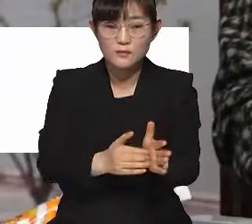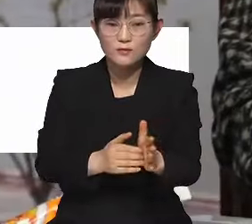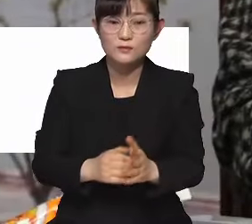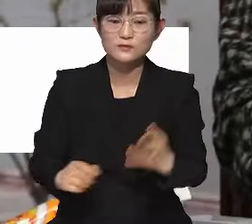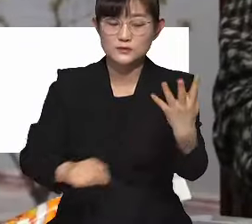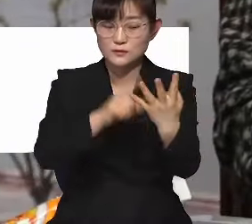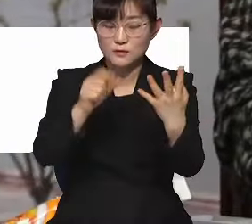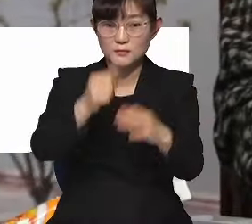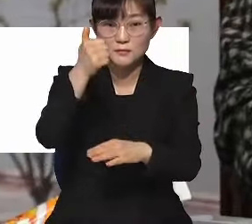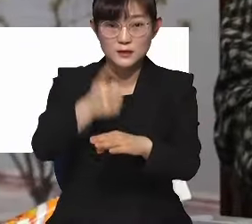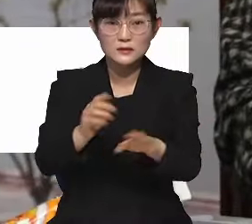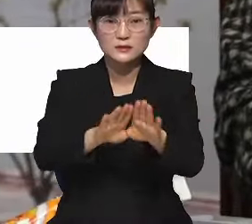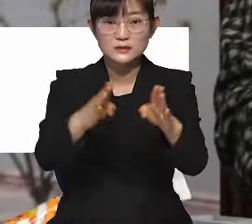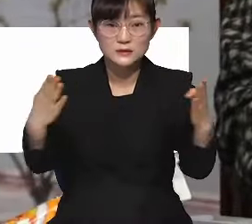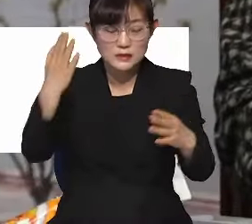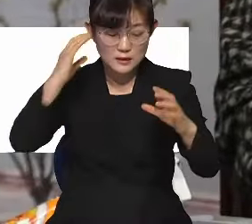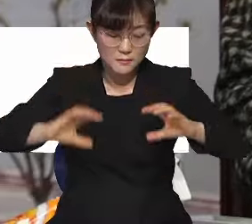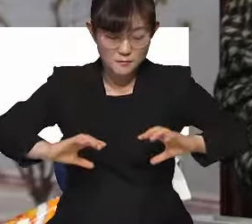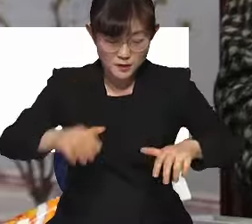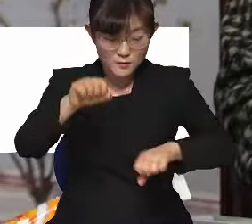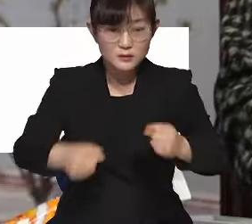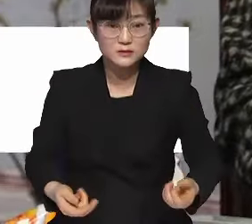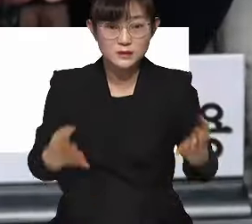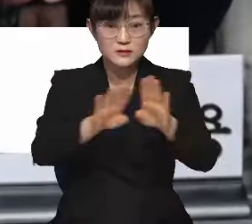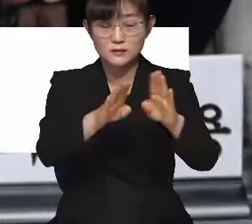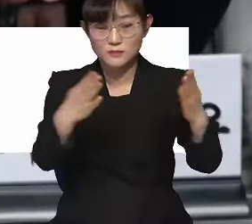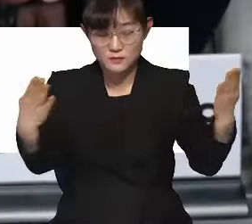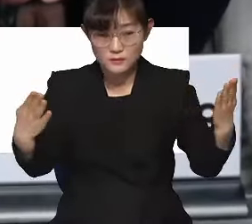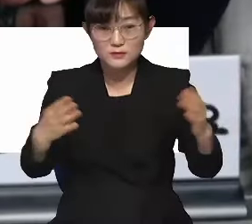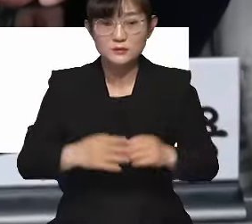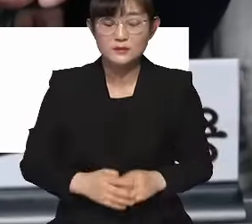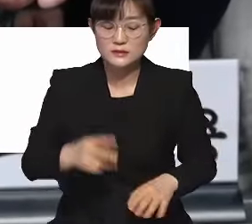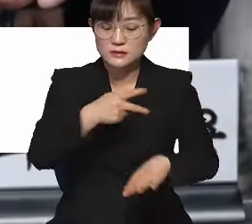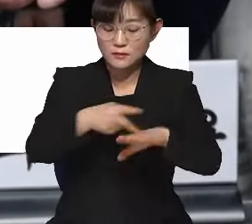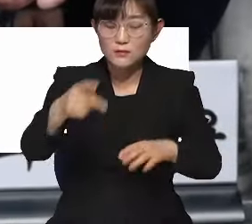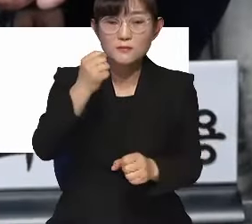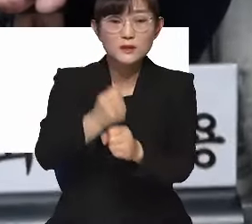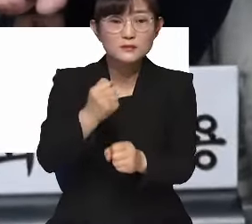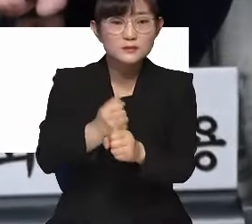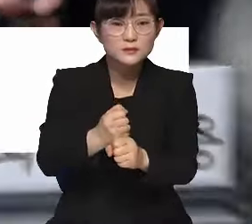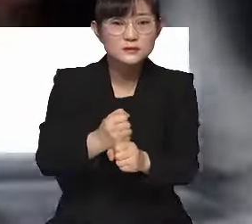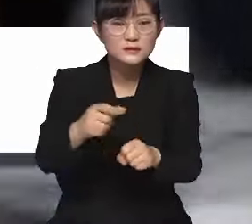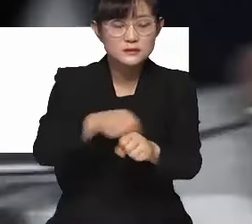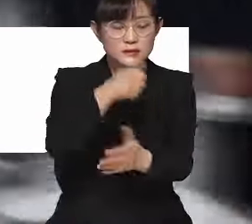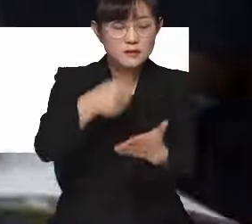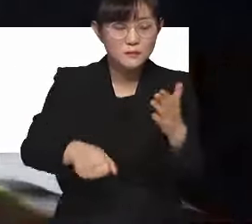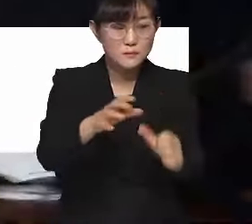열리는 신안세계 김밥페스타에 참여해 페스타 수상작을 바탕으로 신안군에서